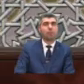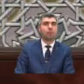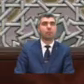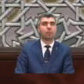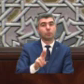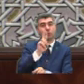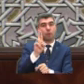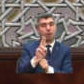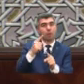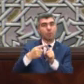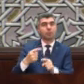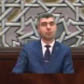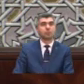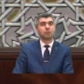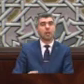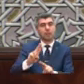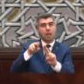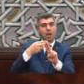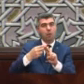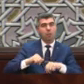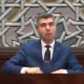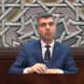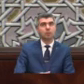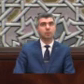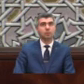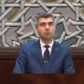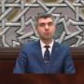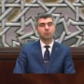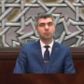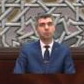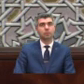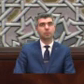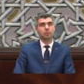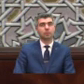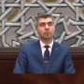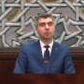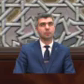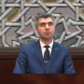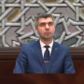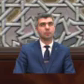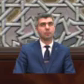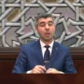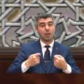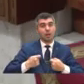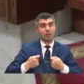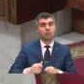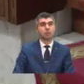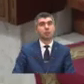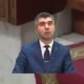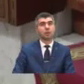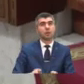اخر؟ سيد الوزير تفضل رد على التعقيبات. سيد الرئيس، انا بغيت السيد